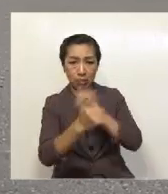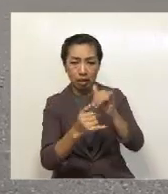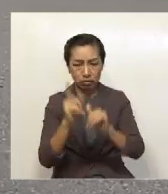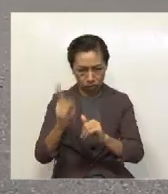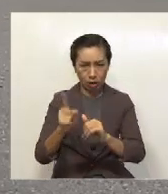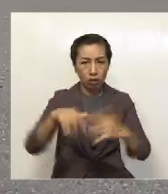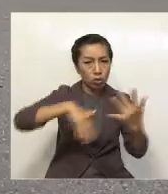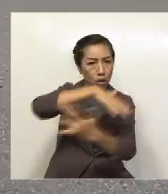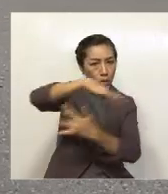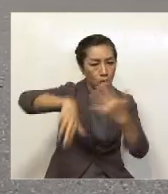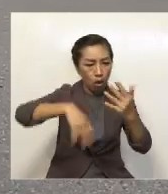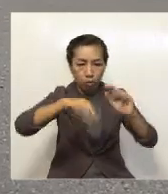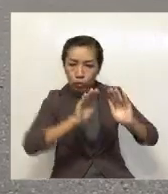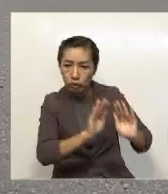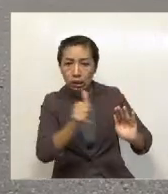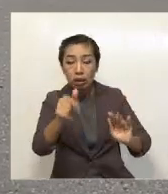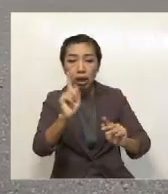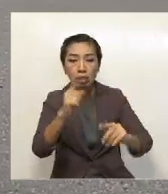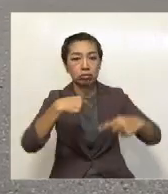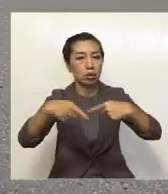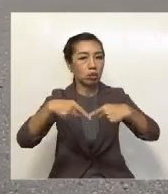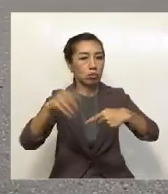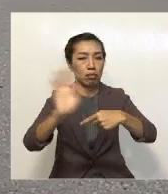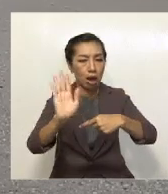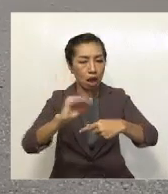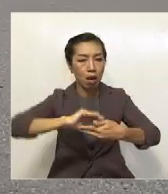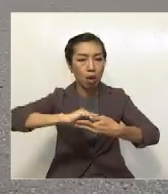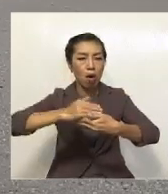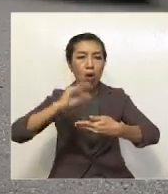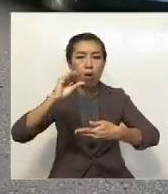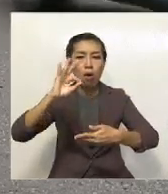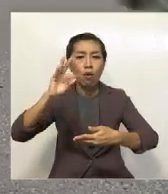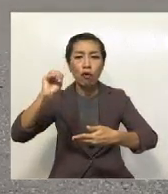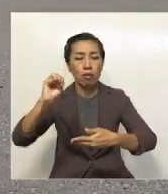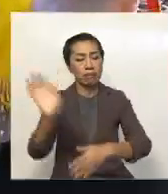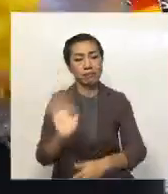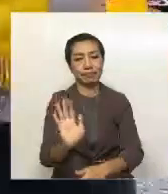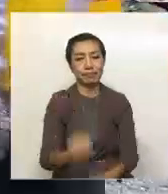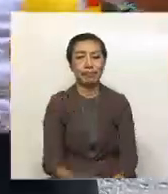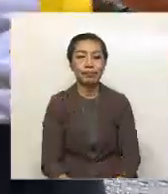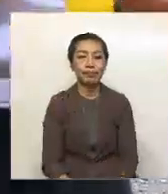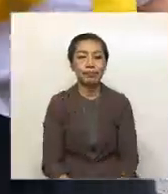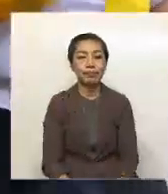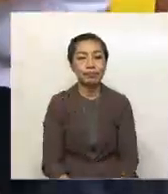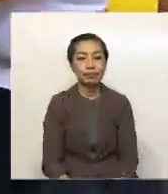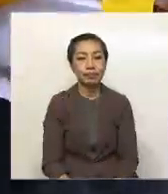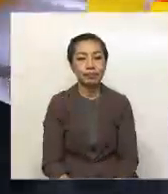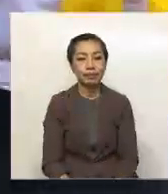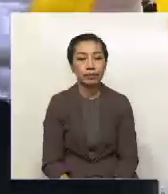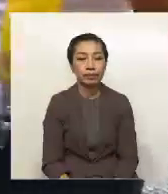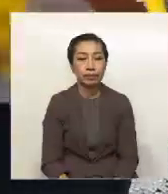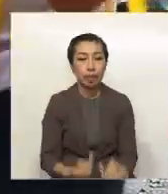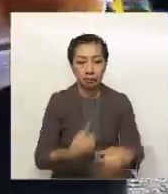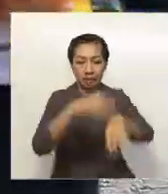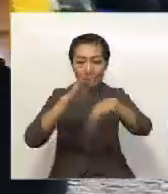ะให้ช่วยกันรักษาสิ่งแวดล้อมด้วยการงดใช้โฟมและพลาสติกในเขตอุทยานแห่งชาติด้วยค่ะโดยได้มีการ